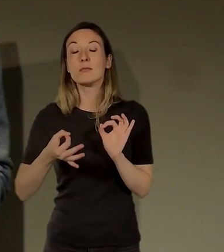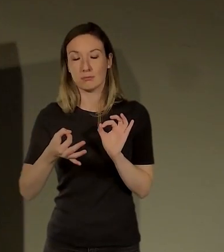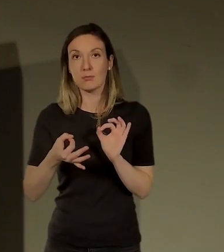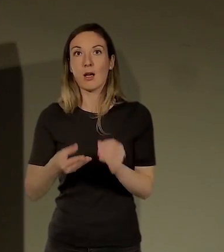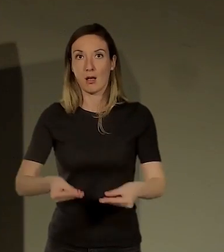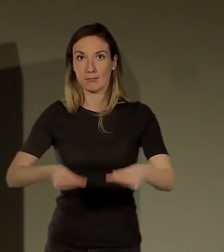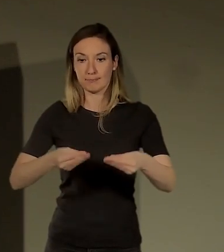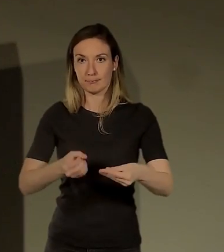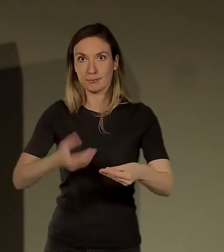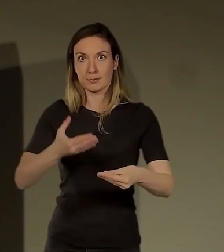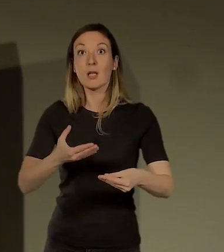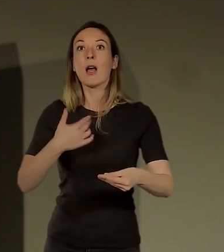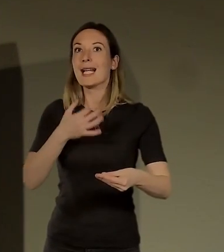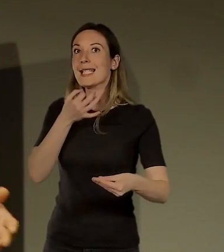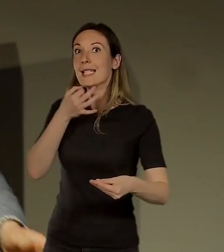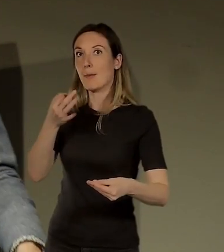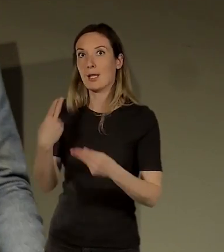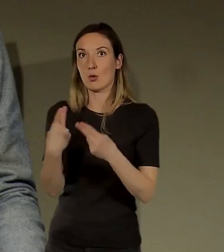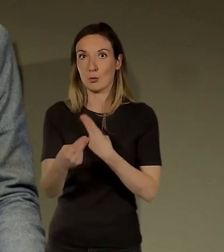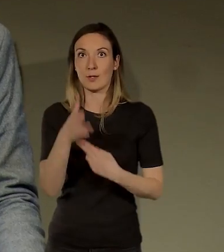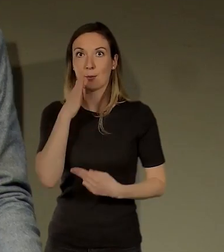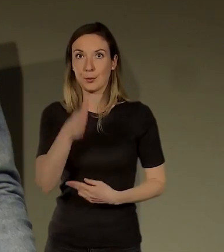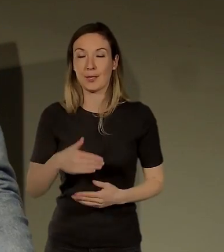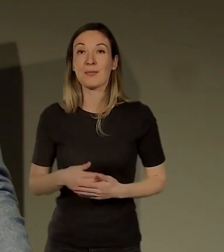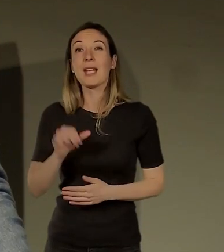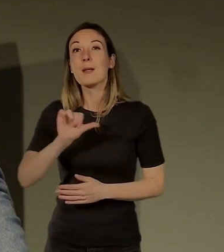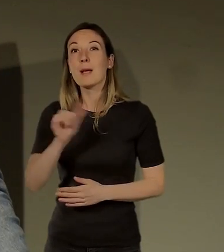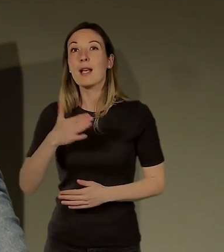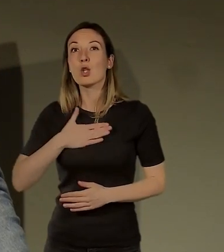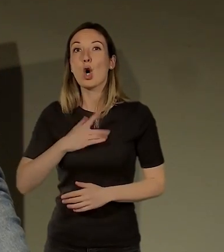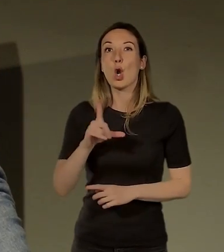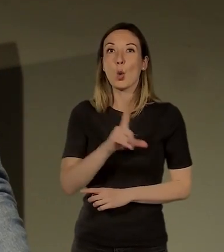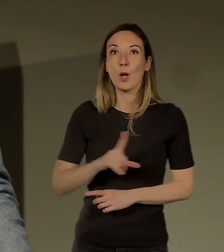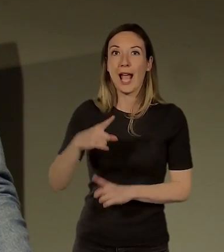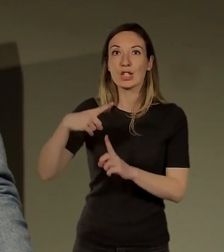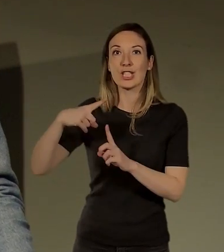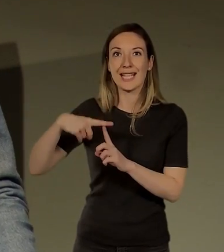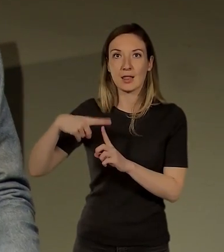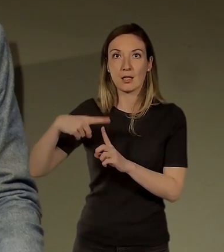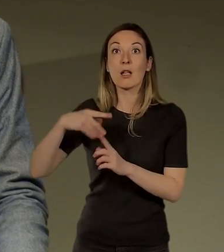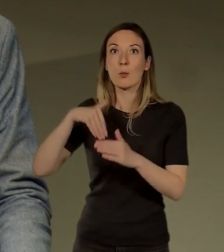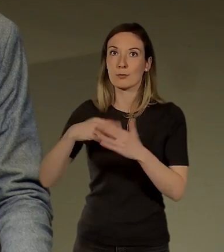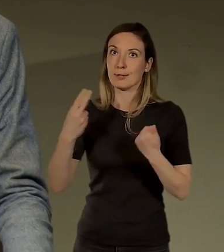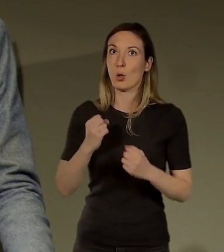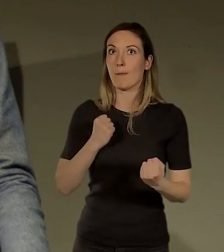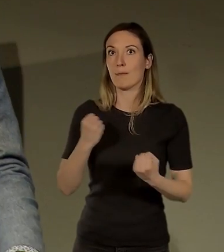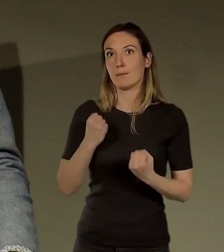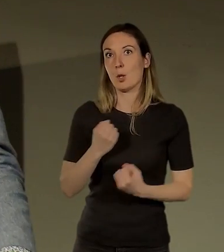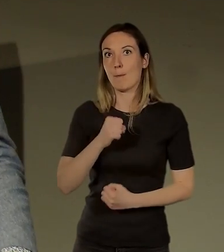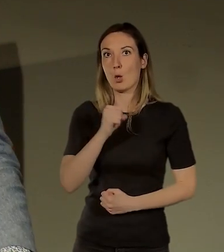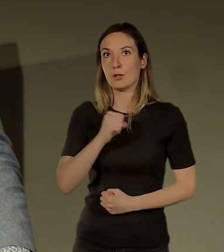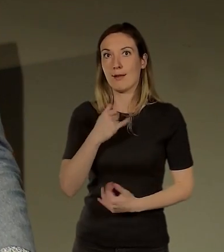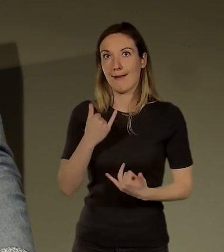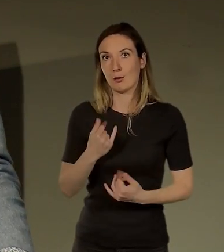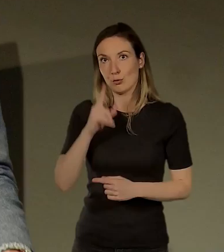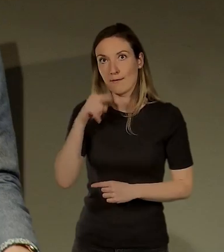položím za vás. Já se jmenuji Lukáš Titl a budu vás dnešním večerem provázet. No a o jakém